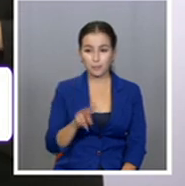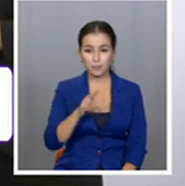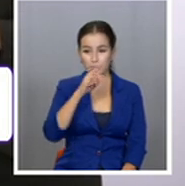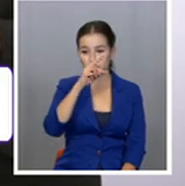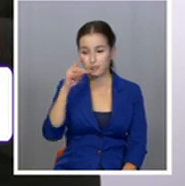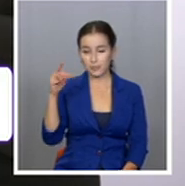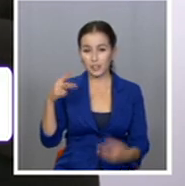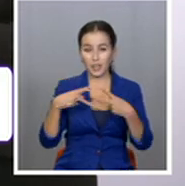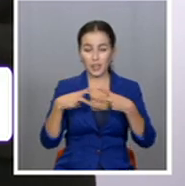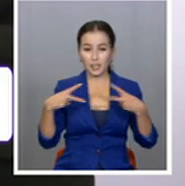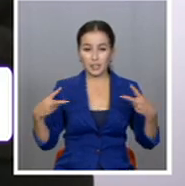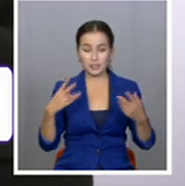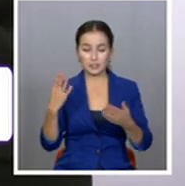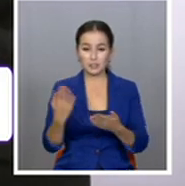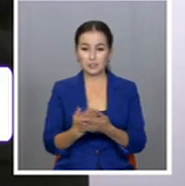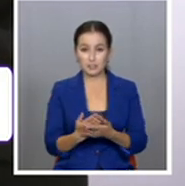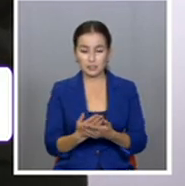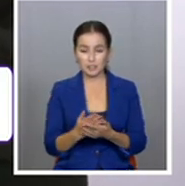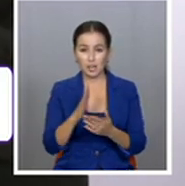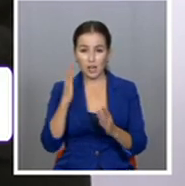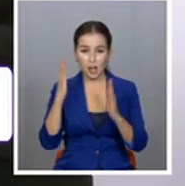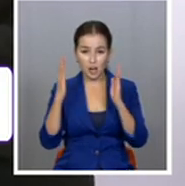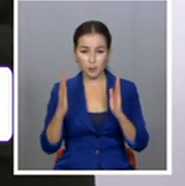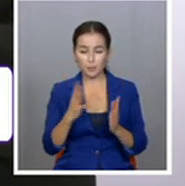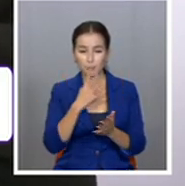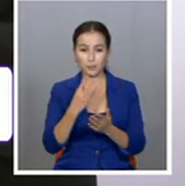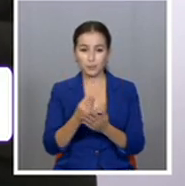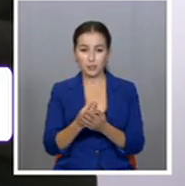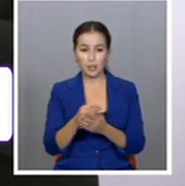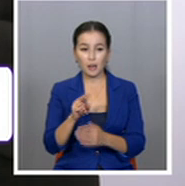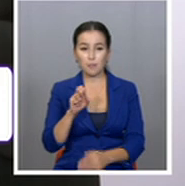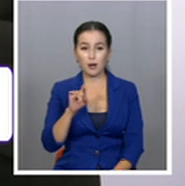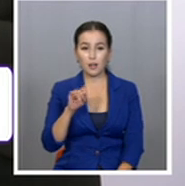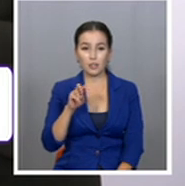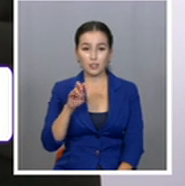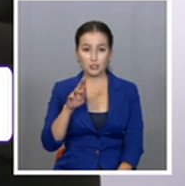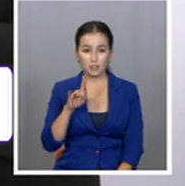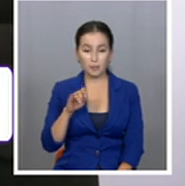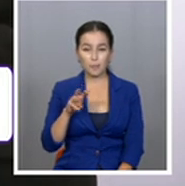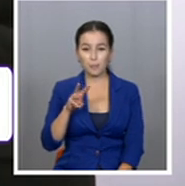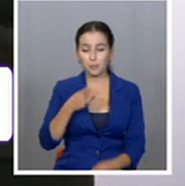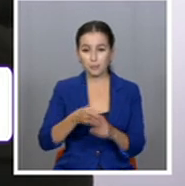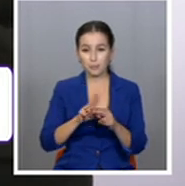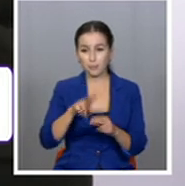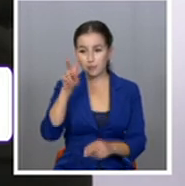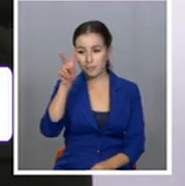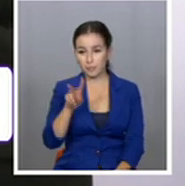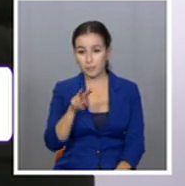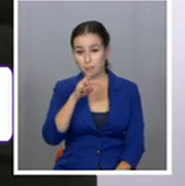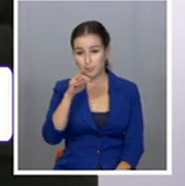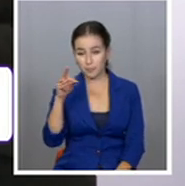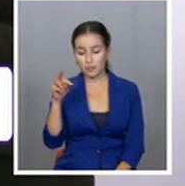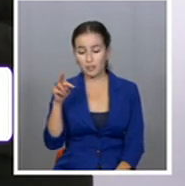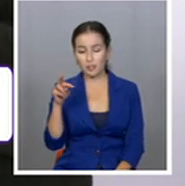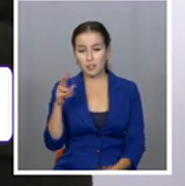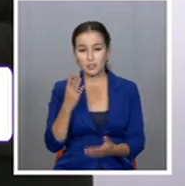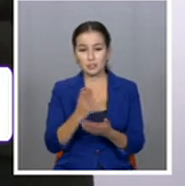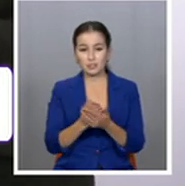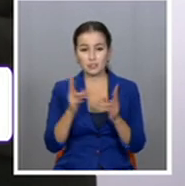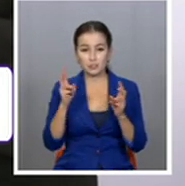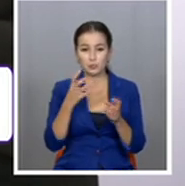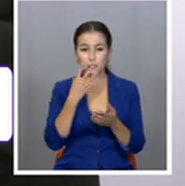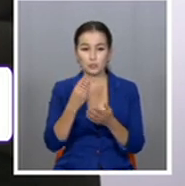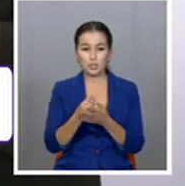қабырғалары тең. Ал параллелограммның қарама-қарсы қабырғалары параллель болады. Демек, D-сыбір